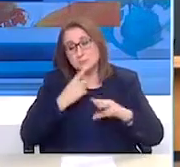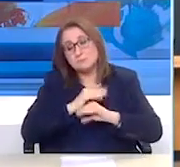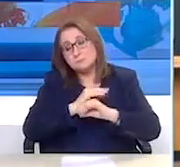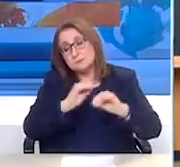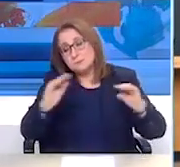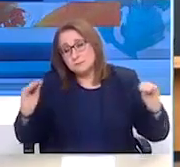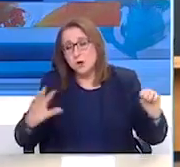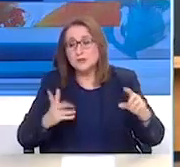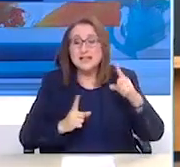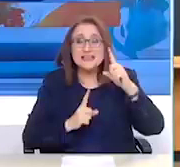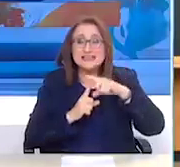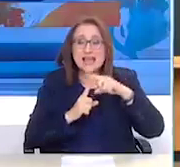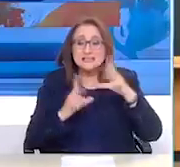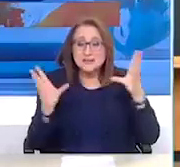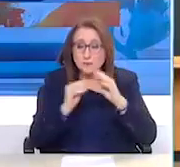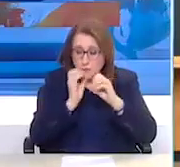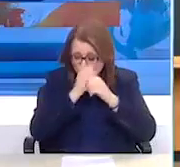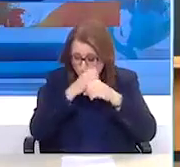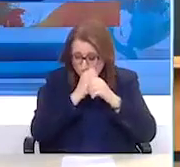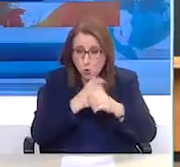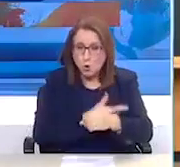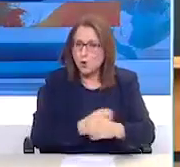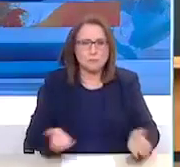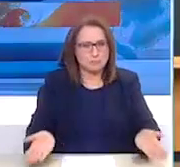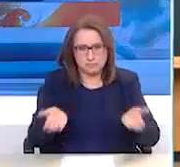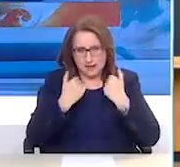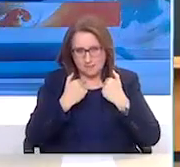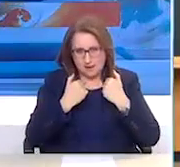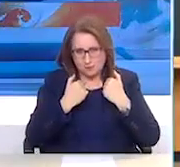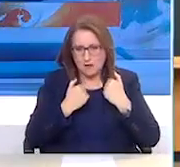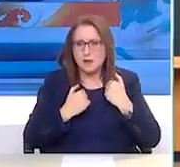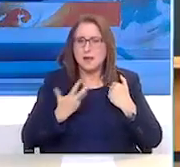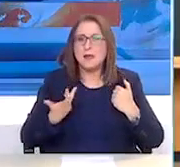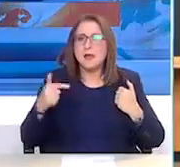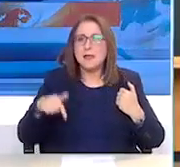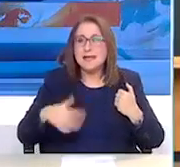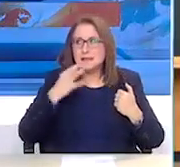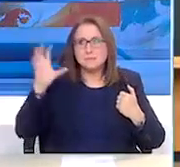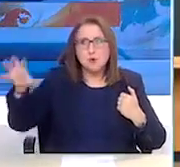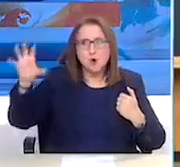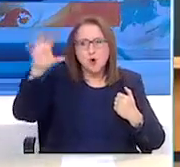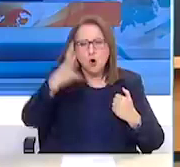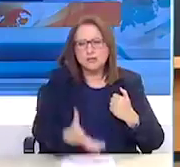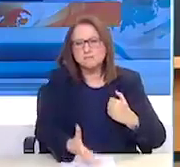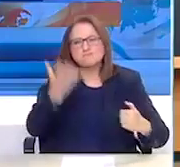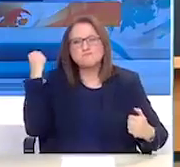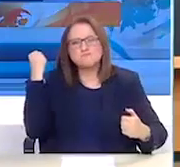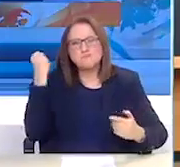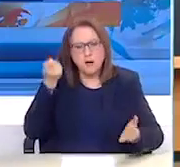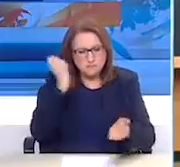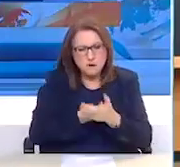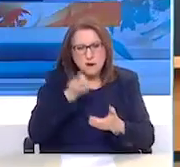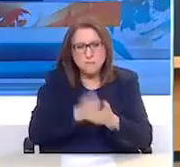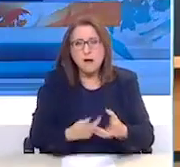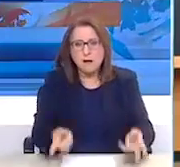καλυφθεί η ζήτηση στην Ελλάδα. Είναι κοινό μυστικό ότι μεγάλες χώρες κρατούν μεγάλες ποσότητες των τεστ για δικές τους ανάγκες, με αποτέλεσμα